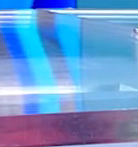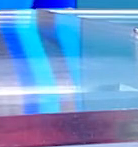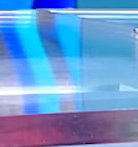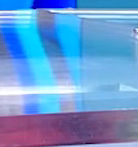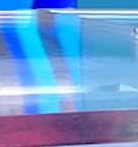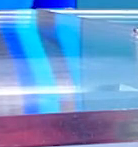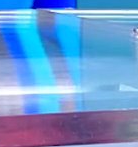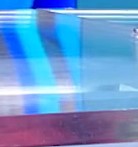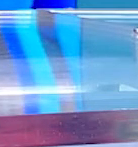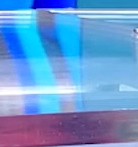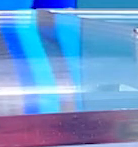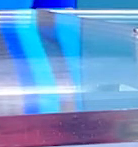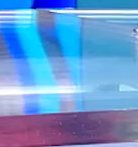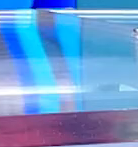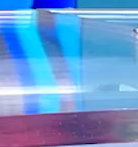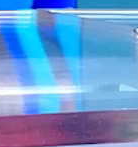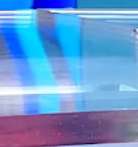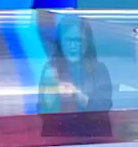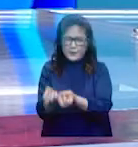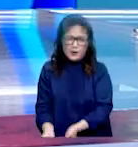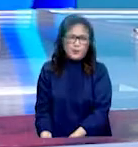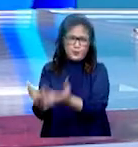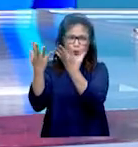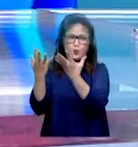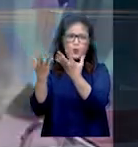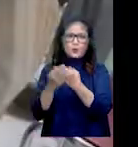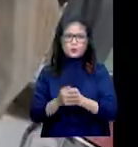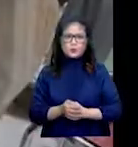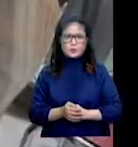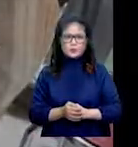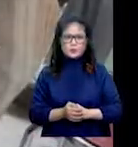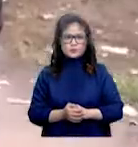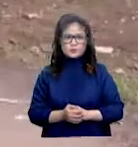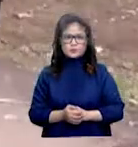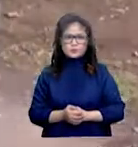Timur terbakar diduga akibat percikan api petasan.